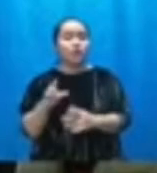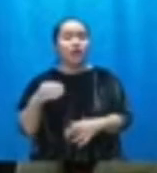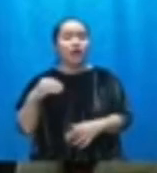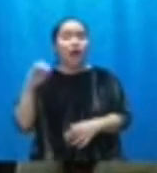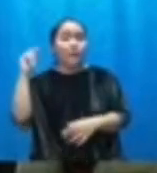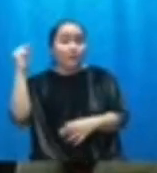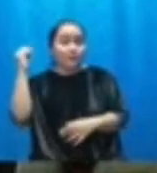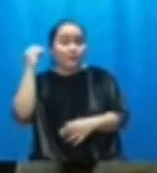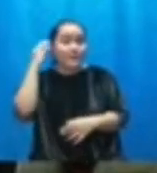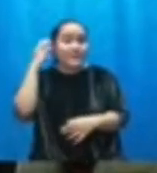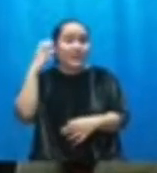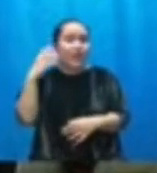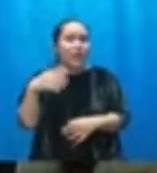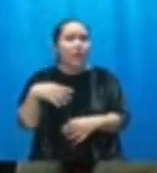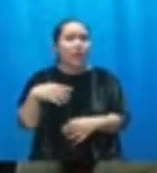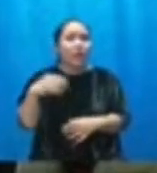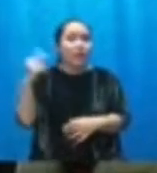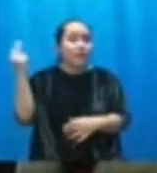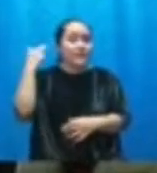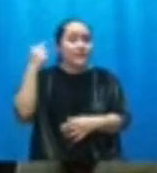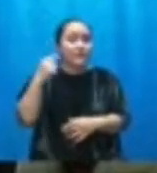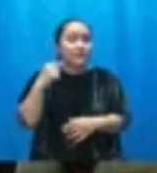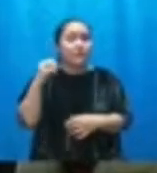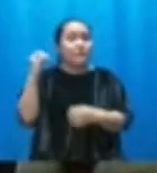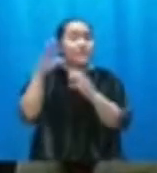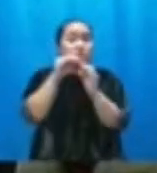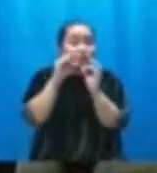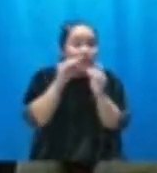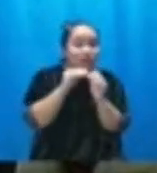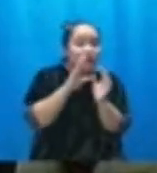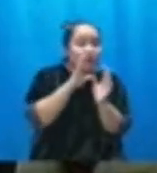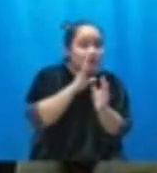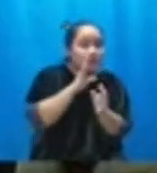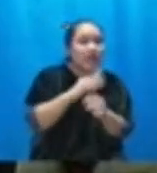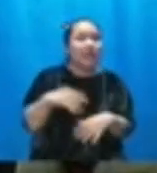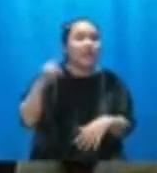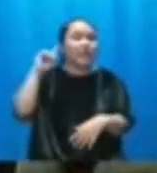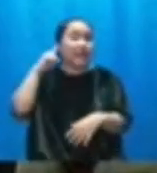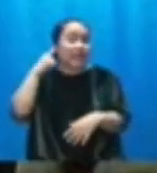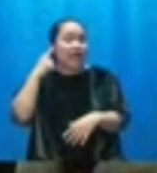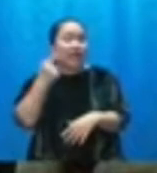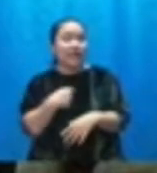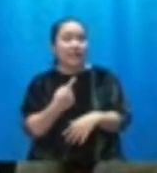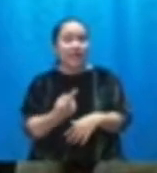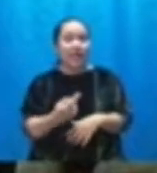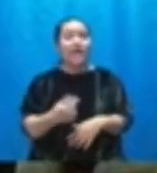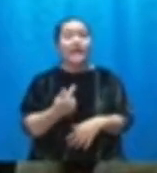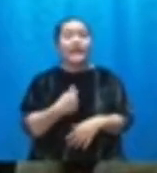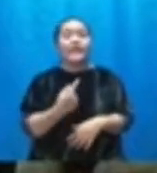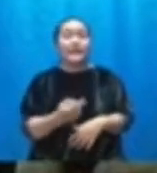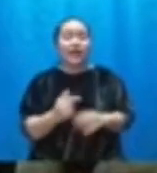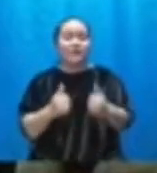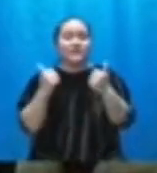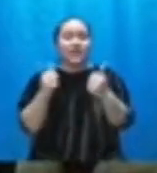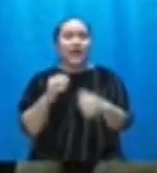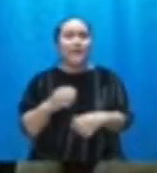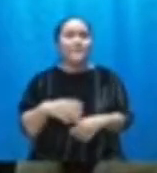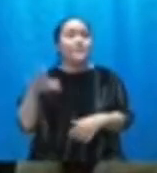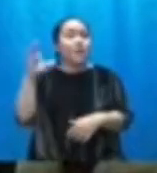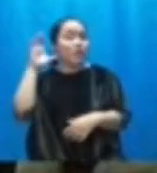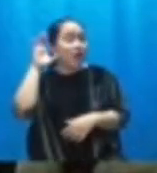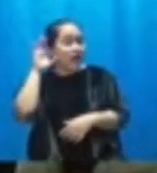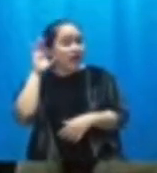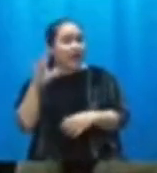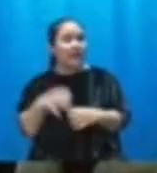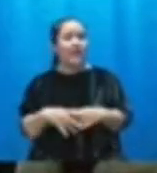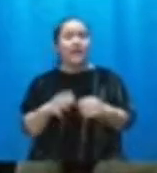ke melalui telinga hati kita Ayo kita bisa mendengarnya dan tidak